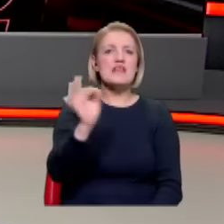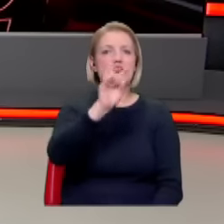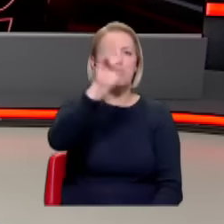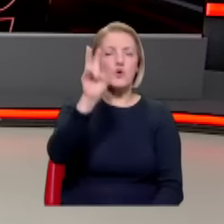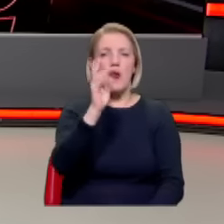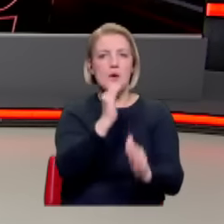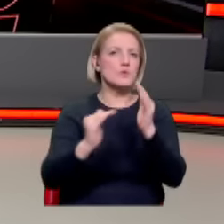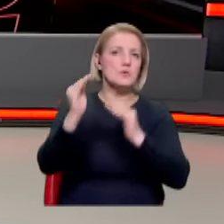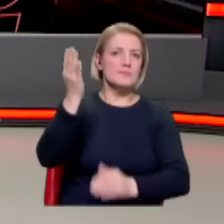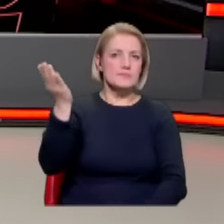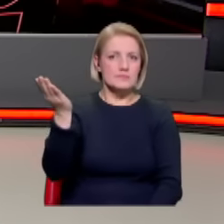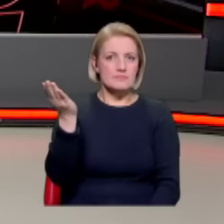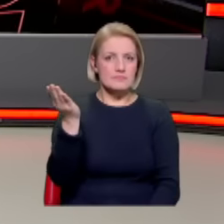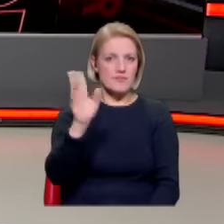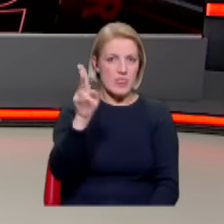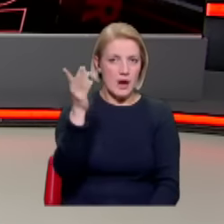dolara ulaşmış.